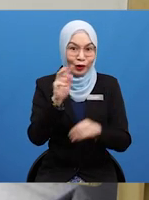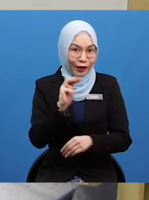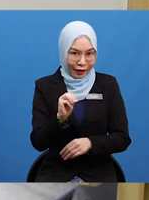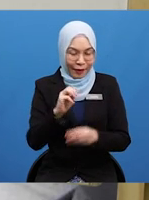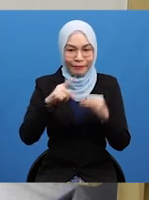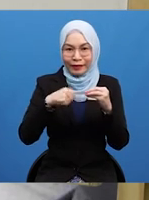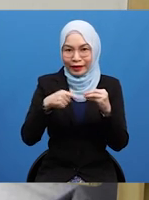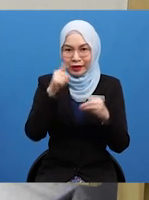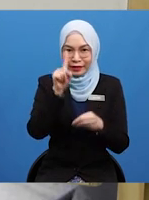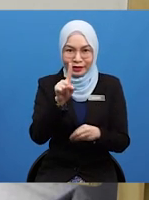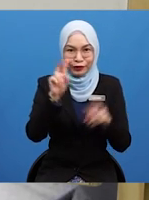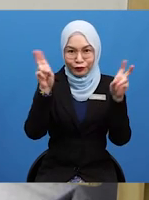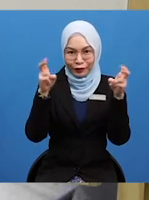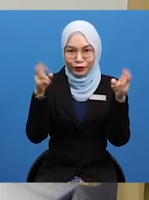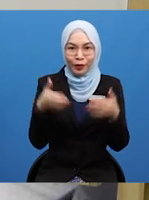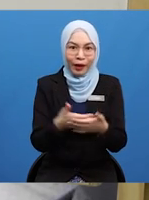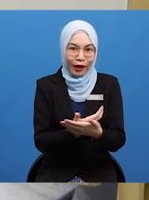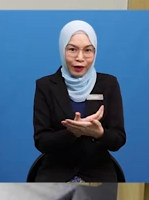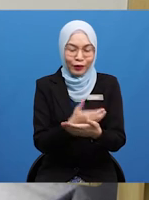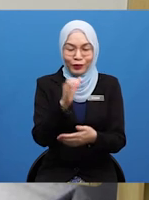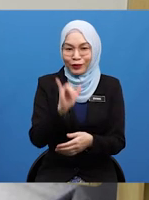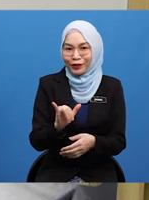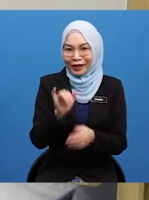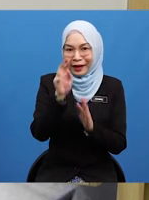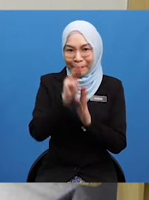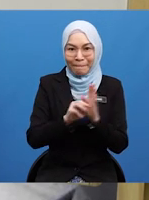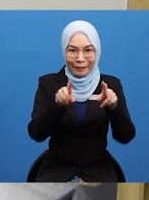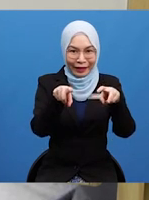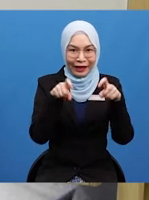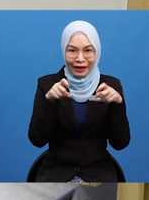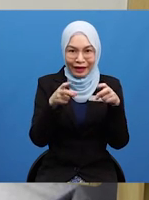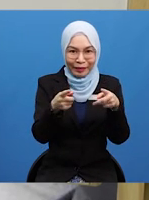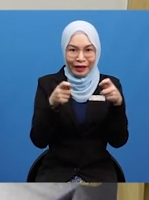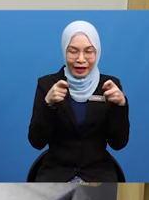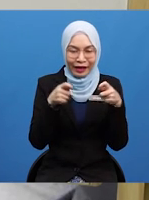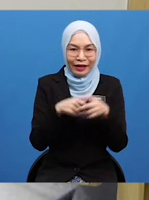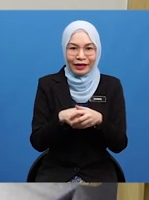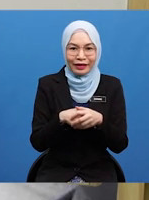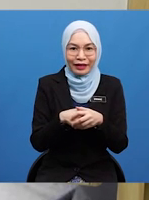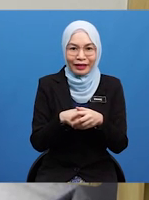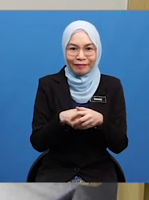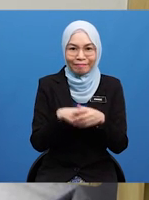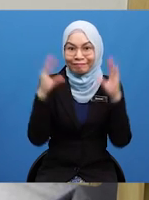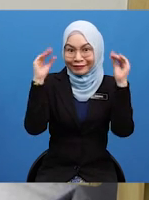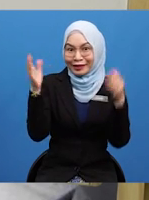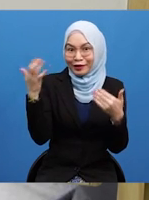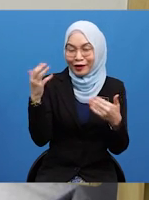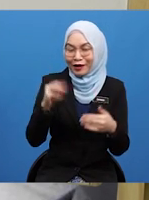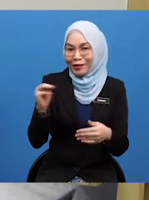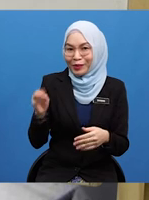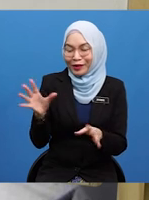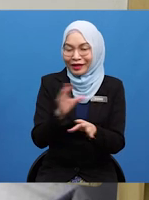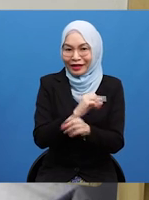satu tajuk baharu dan menarik. Cikgu harap murid-murid dapat sediakan